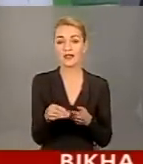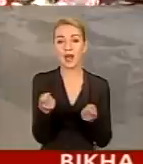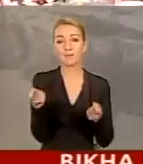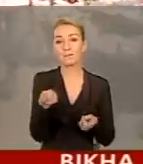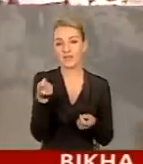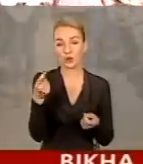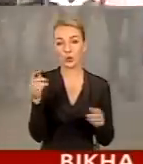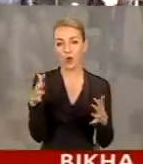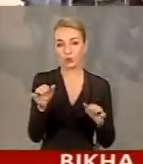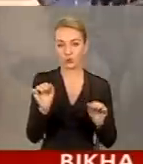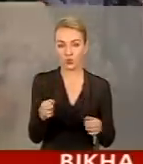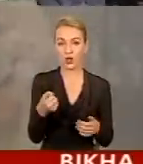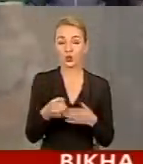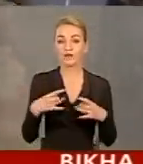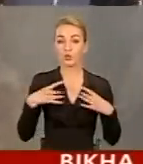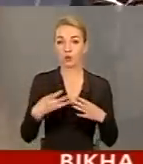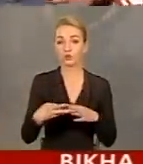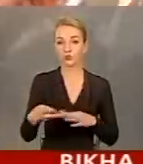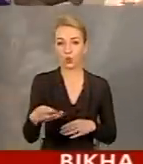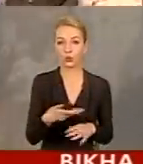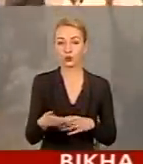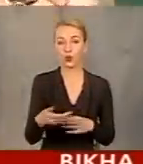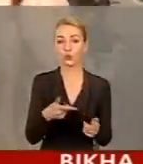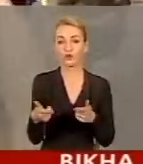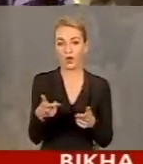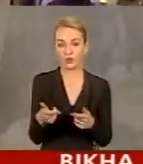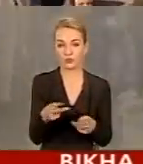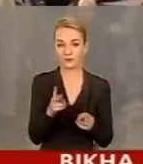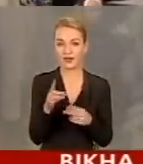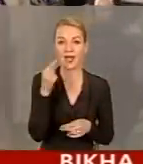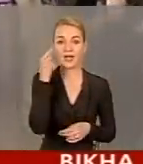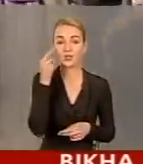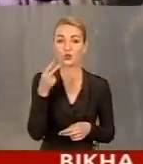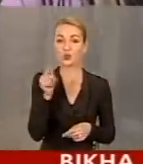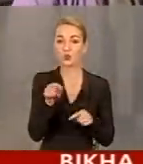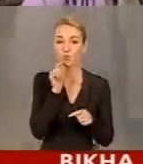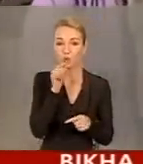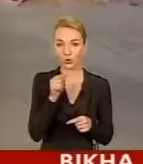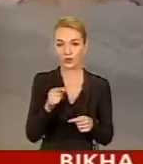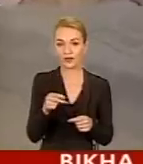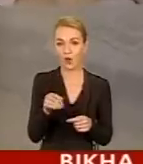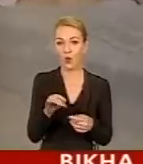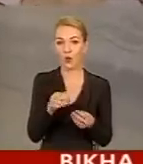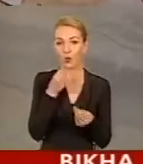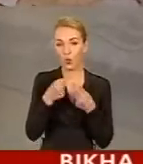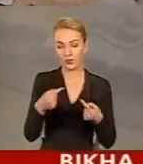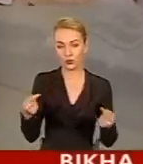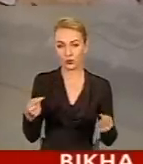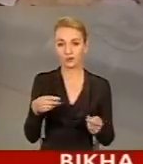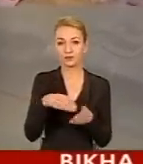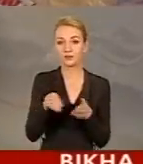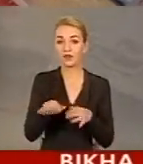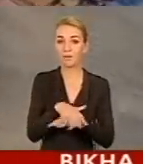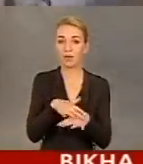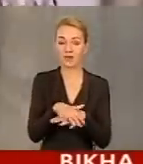міні-гулянку можна. До святкового столу Денис готуватиме свою фірмову страву – рис із куркою та городиною. Продукти закуповує на базарі,